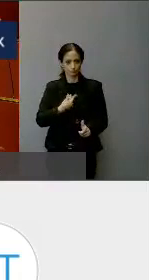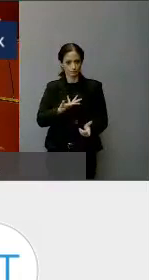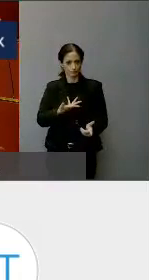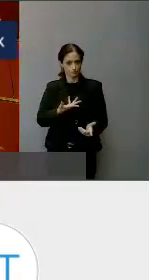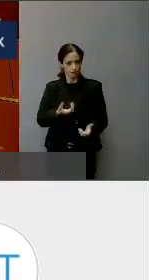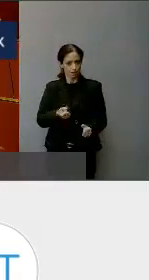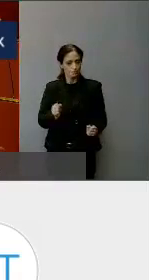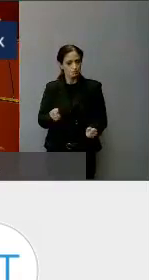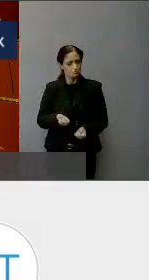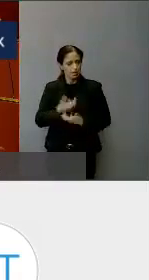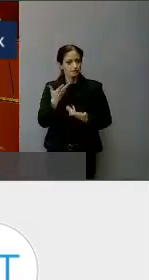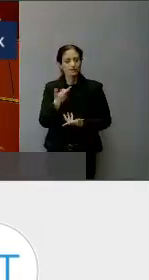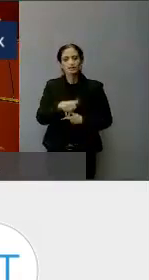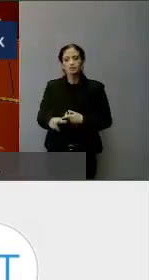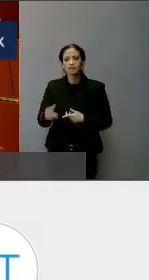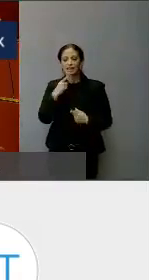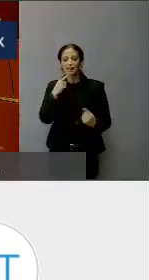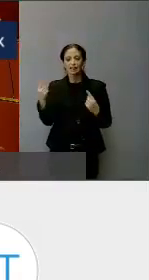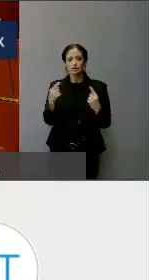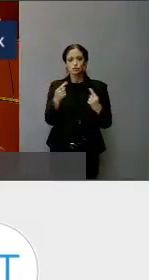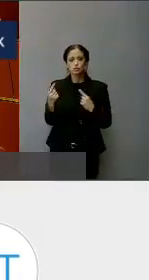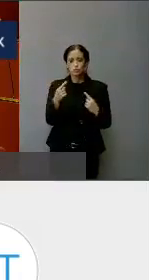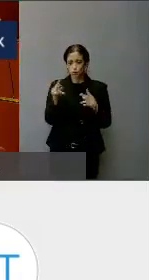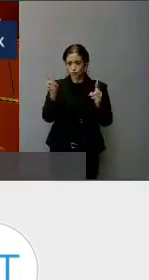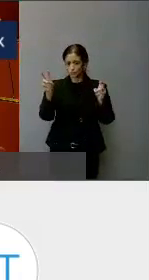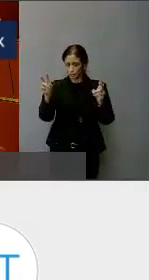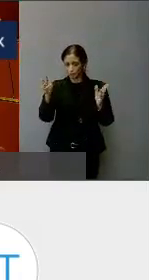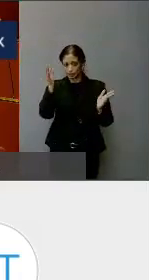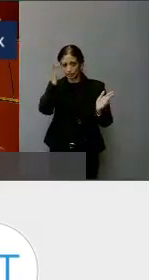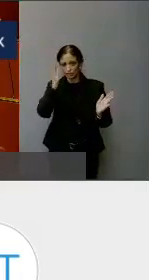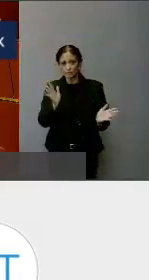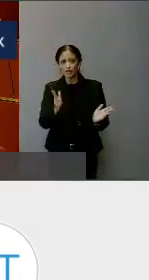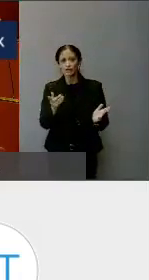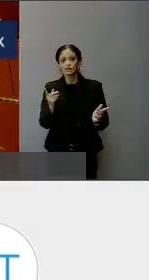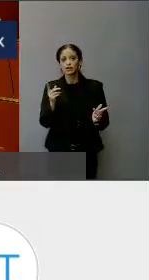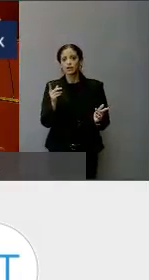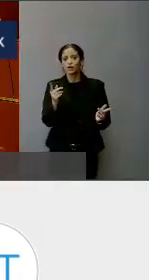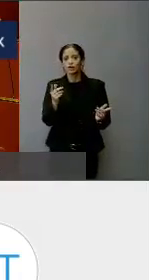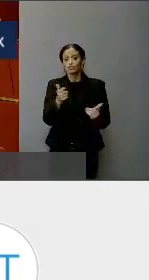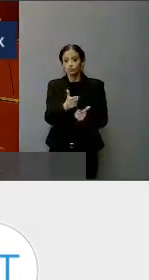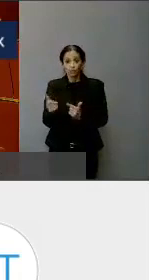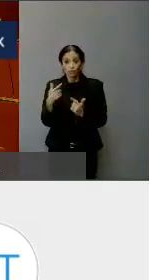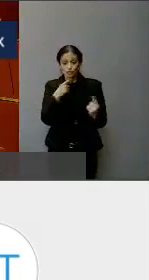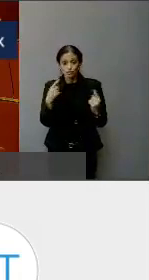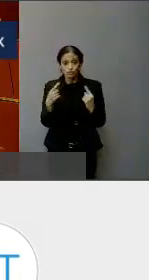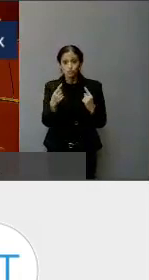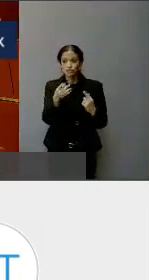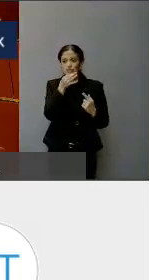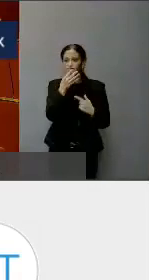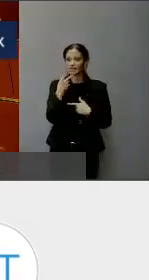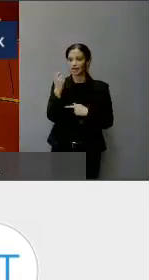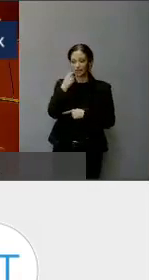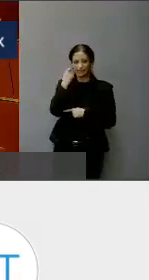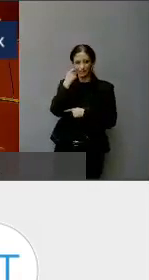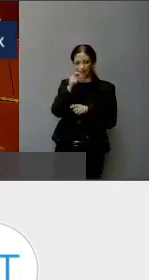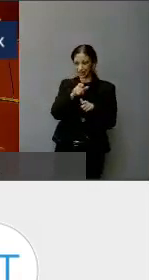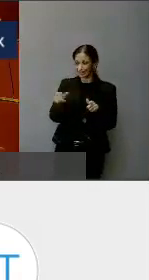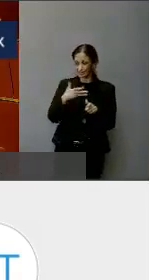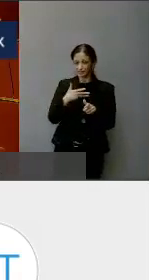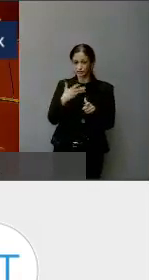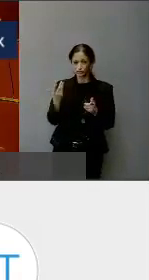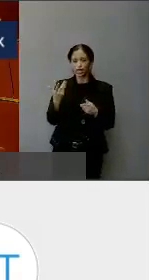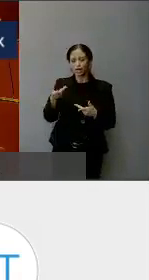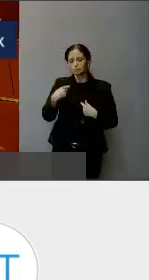su un tema così drammatico evidentemente ci sono degli interessi che non si possa dire in quest'aula ma che da qualche parte ci sono allora io sono